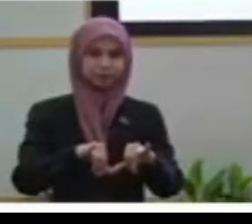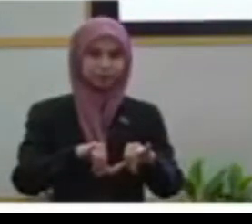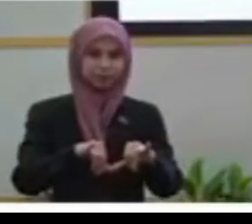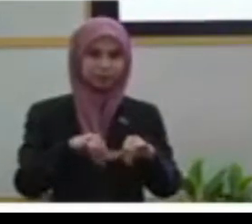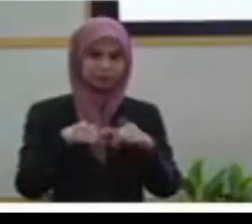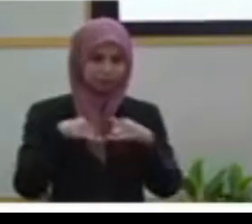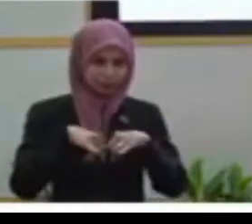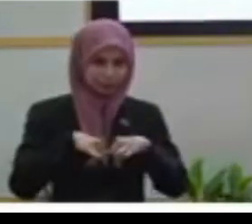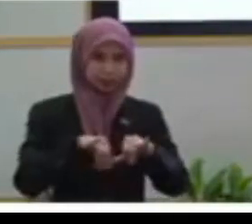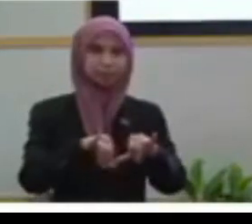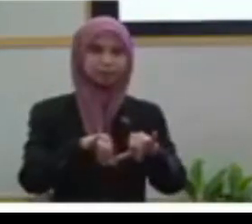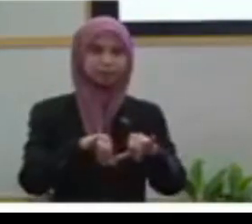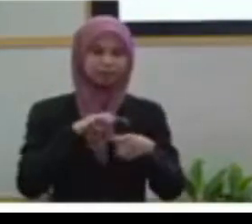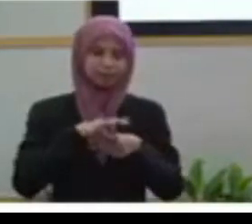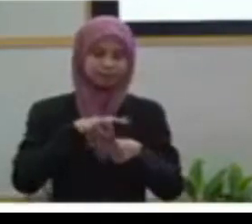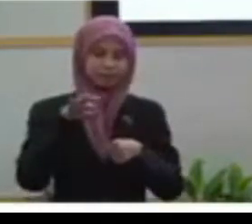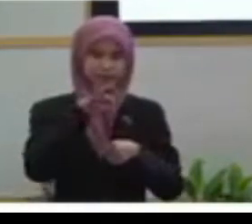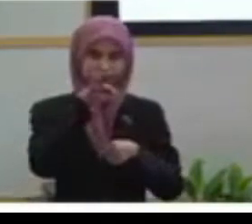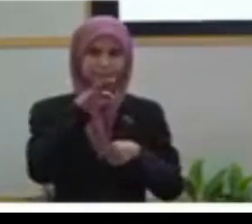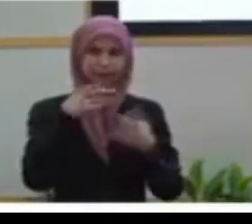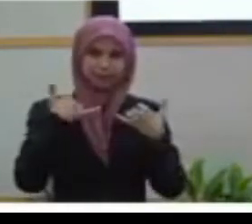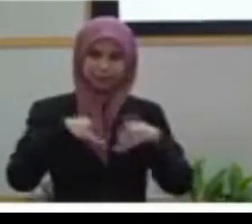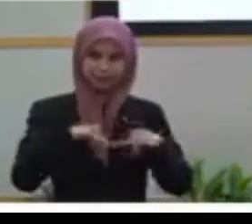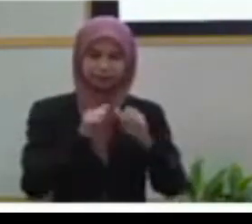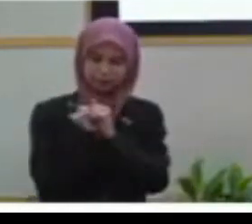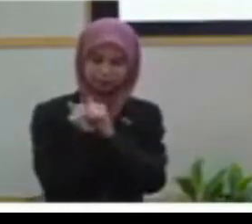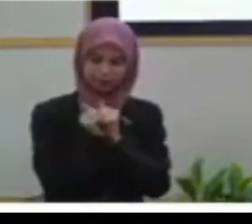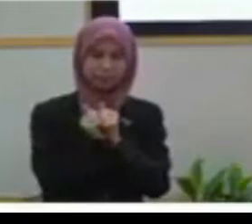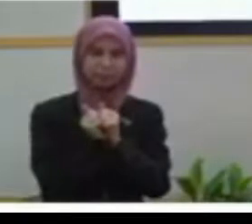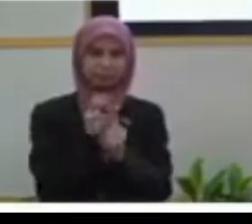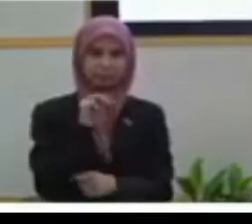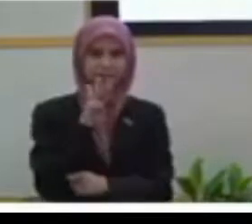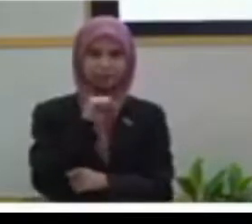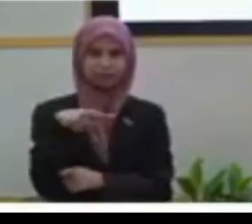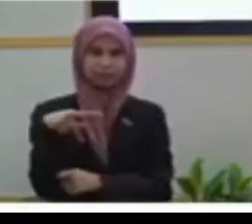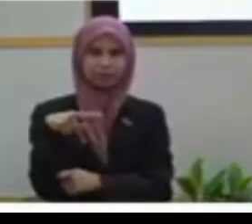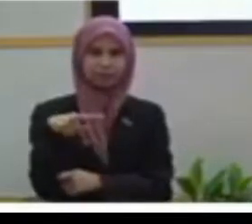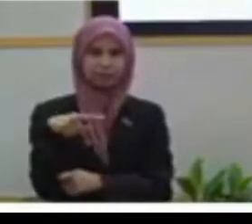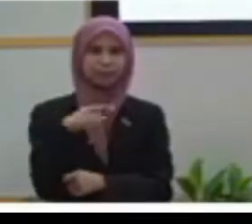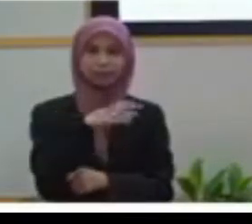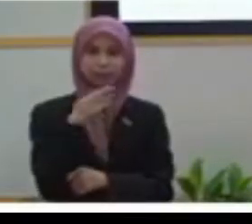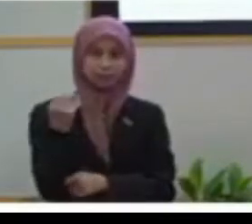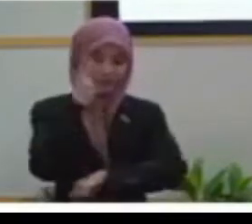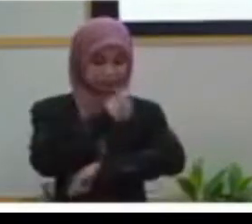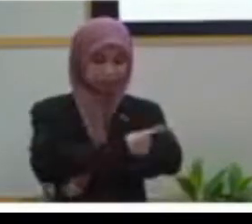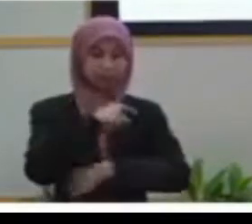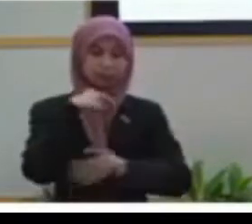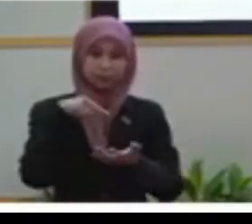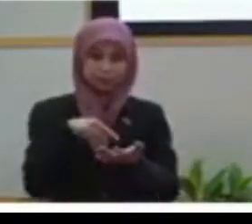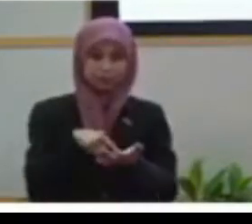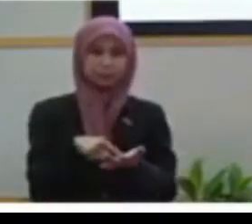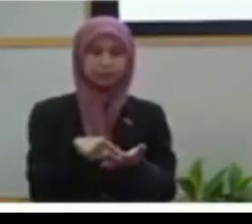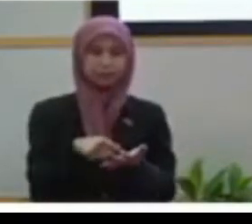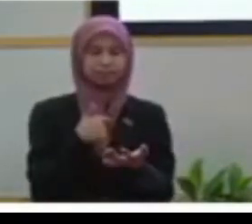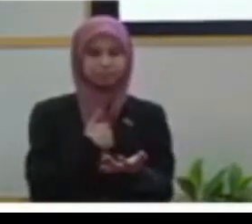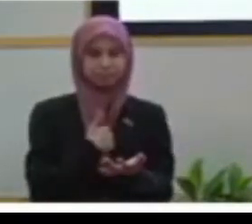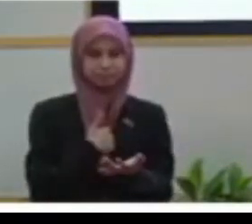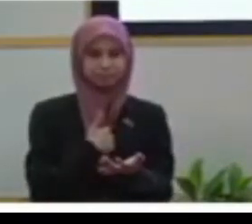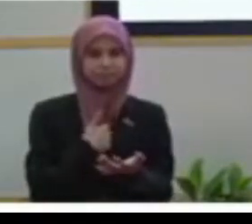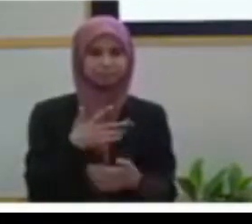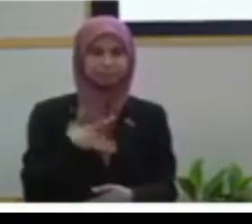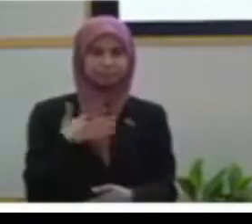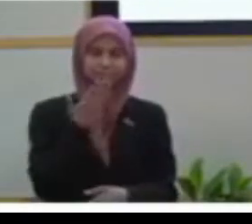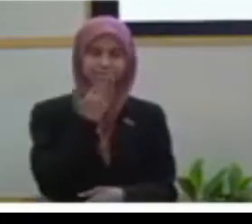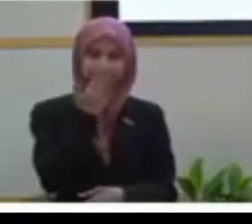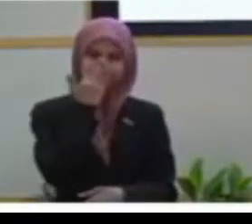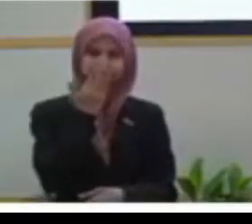masih mempunyai semangat dan juga bersama-sama dengan MBSP. Malahan pada hari ini saya juga rasa